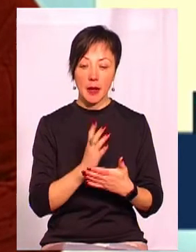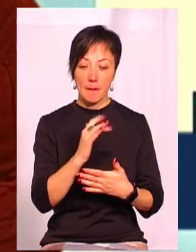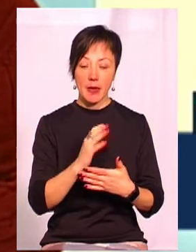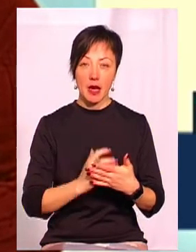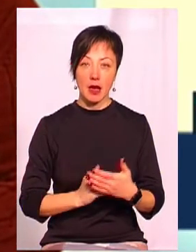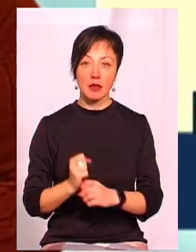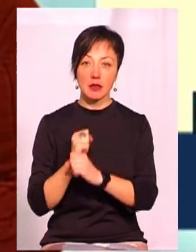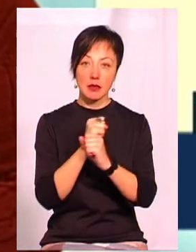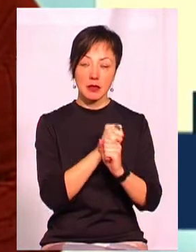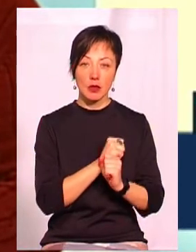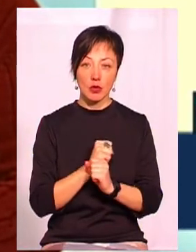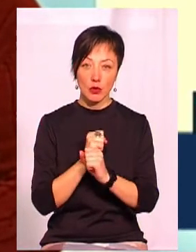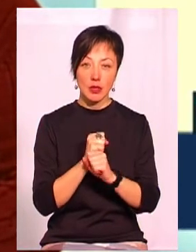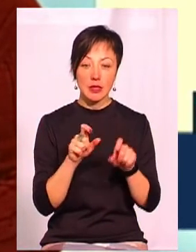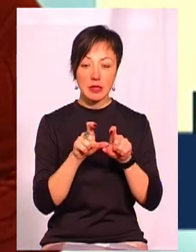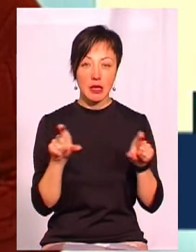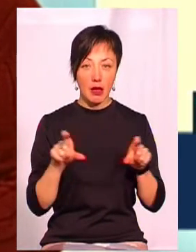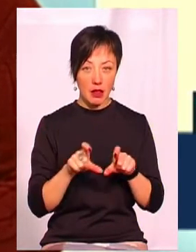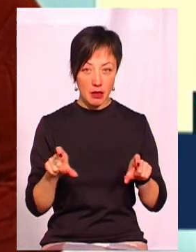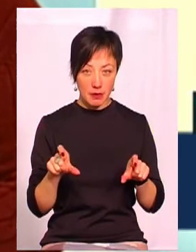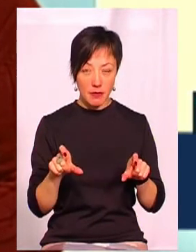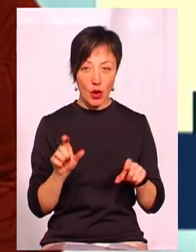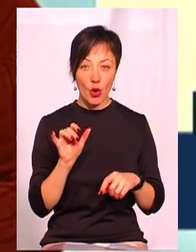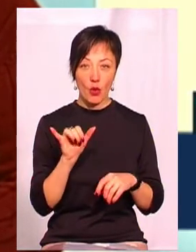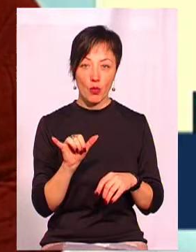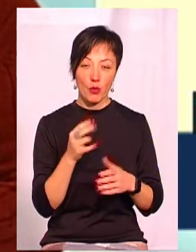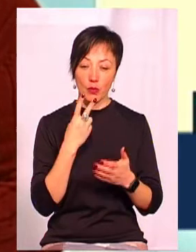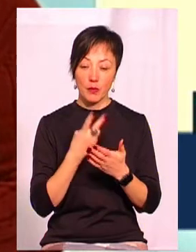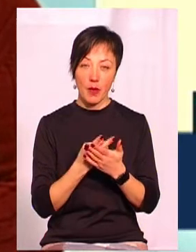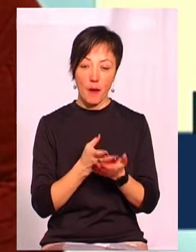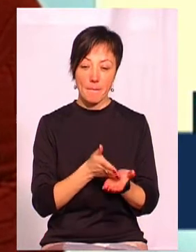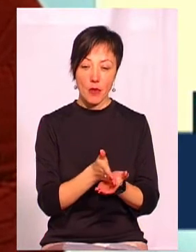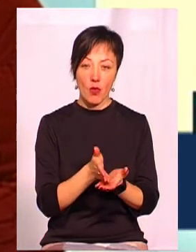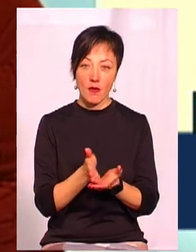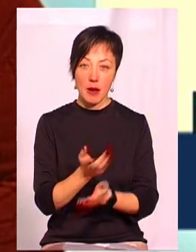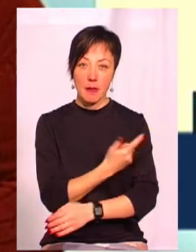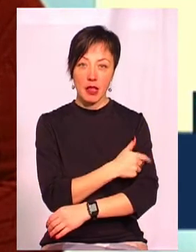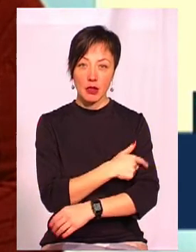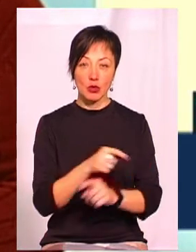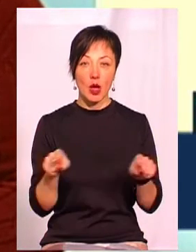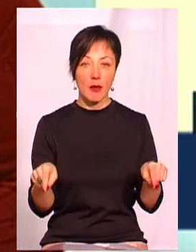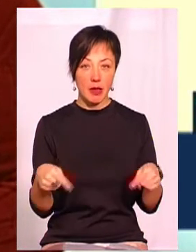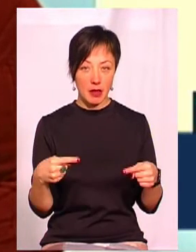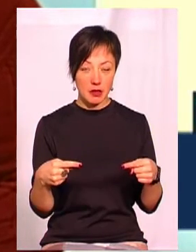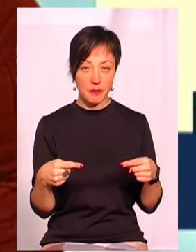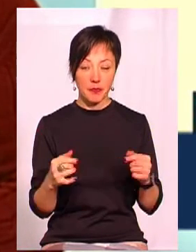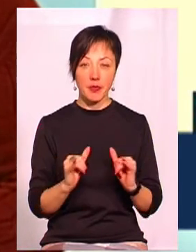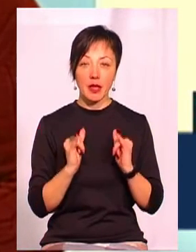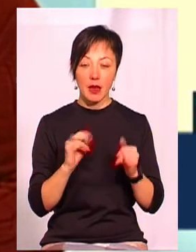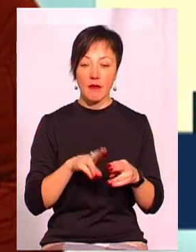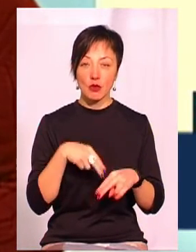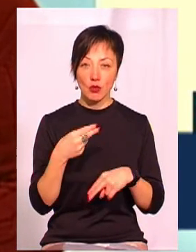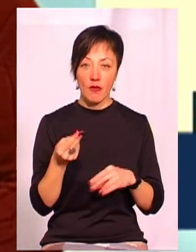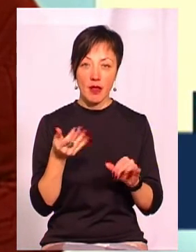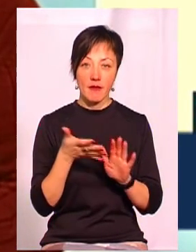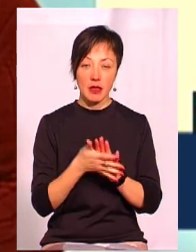перелік санаторно-курортних закладів у розрізі профілів медичної реабілітації. Для